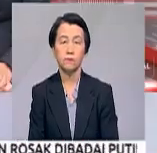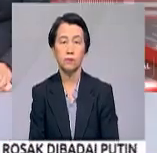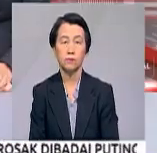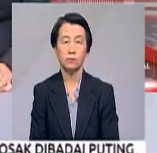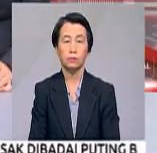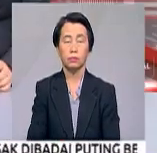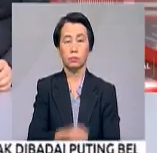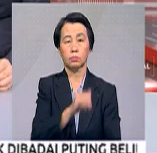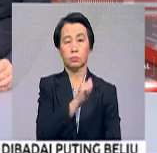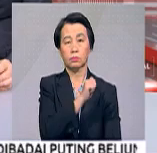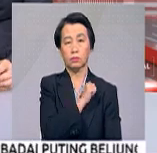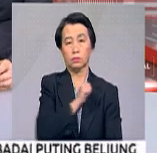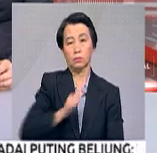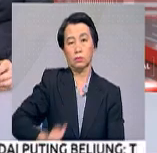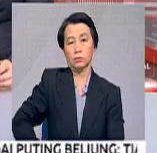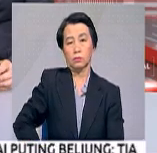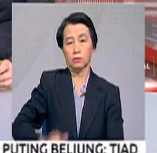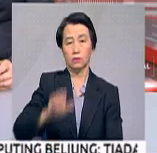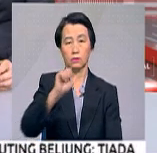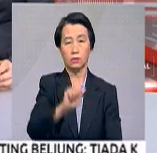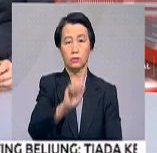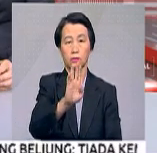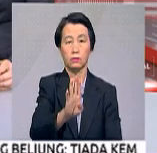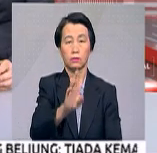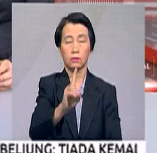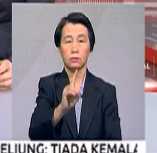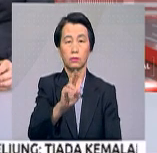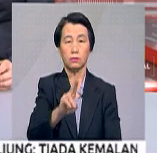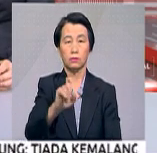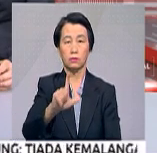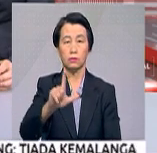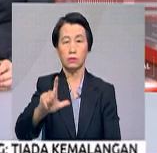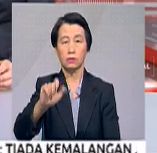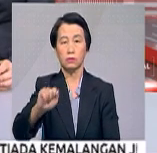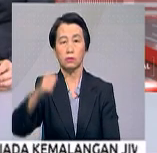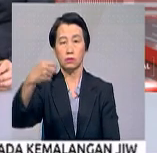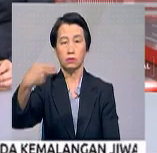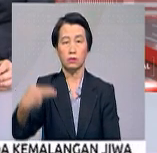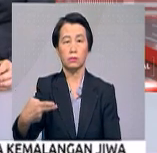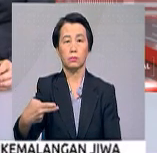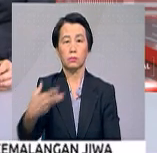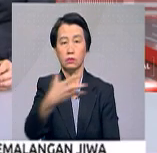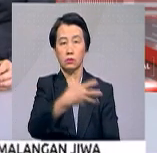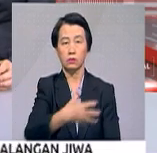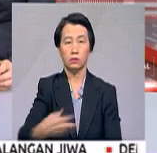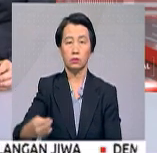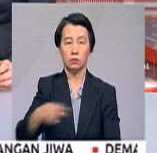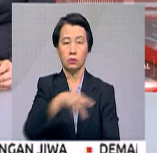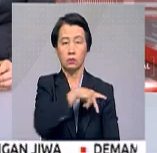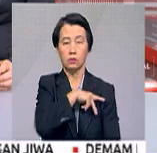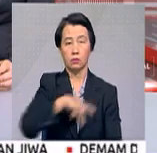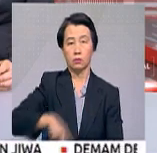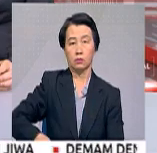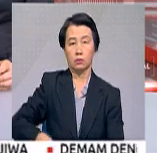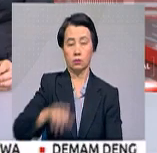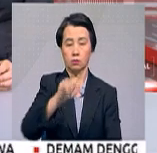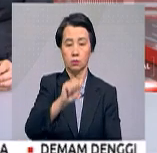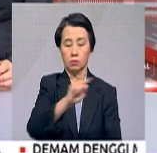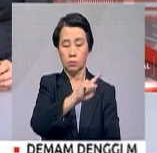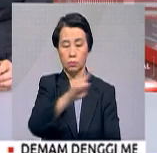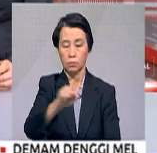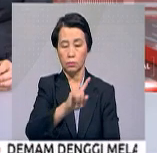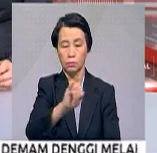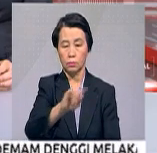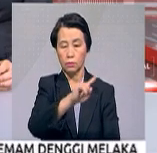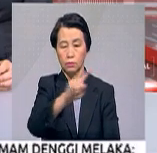Seri Paduka Baginda Yang di-Pertuan Agong Al-Sultan Abdullah Riayatuddin Al-Mustafa Billah Shah dan Seri Paduka Baginda Raja Permaisuri Agong